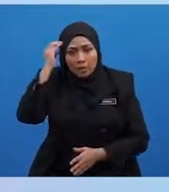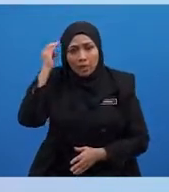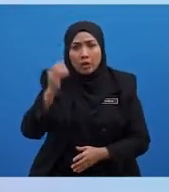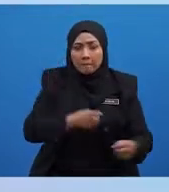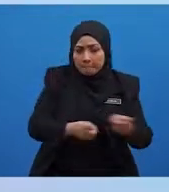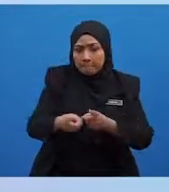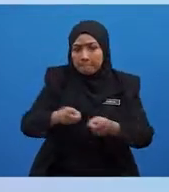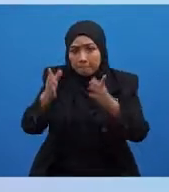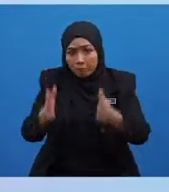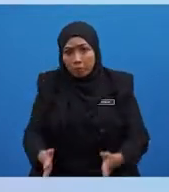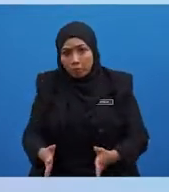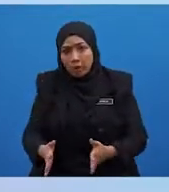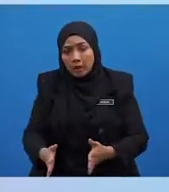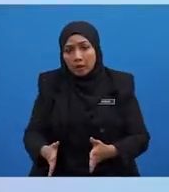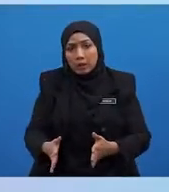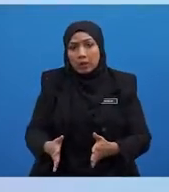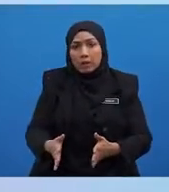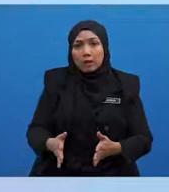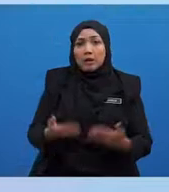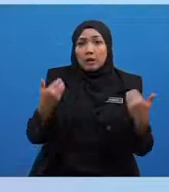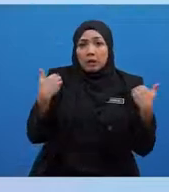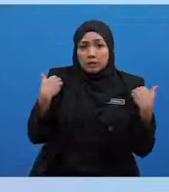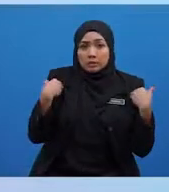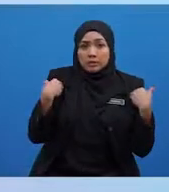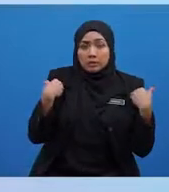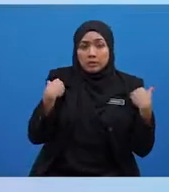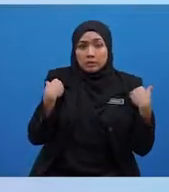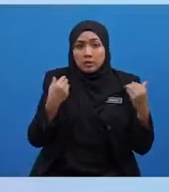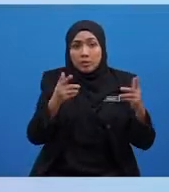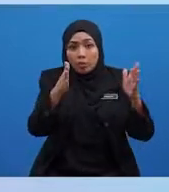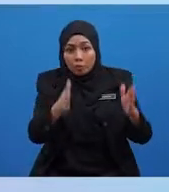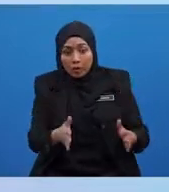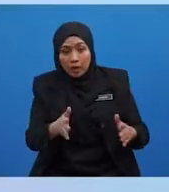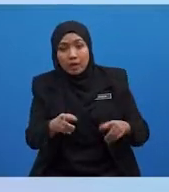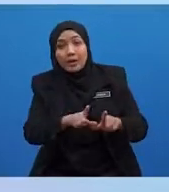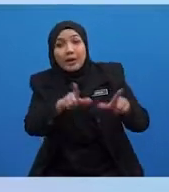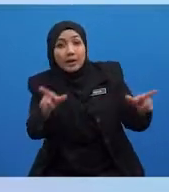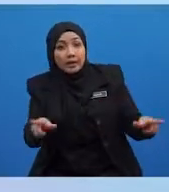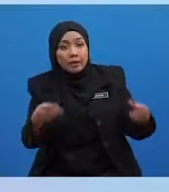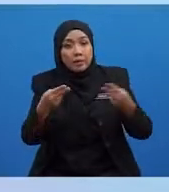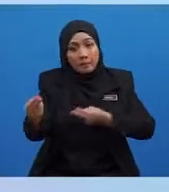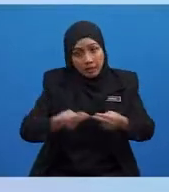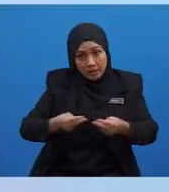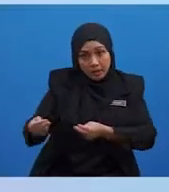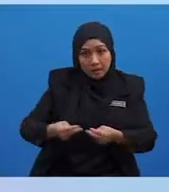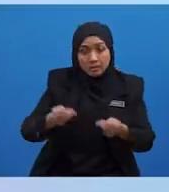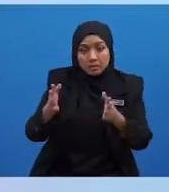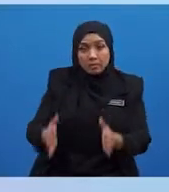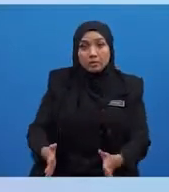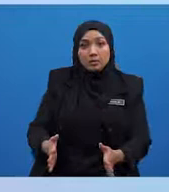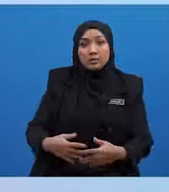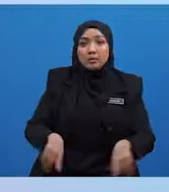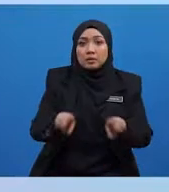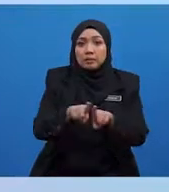di lokasi pemasaran yang dipilih. Mereka juga harus memastikan